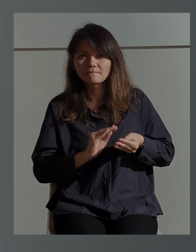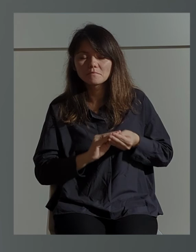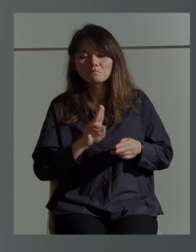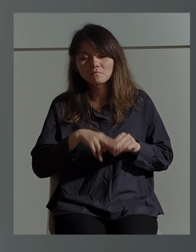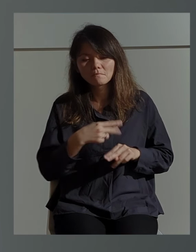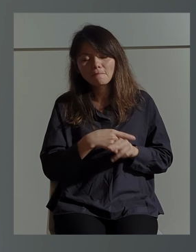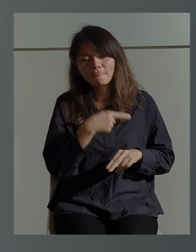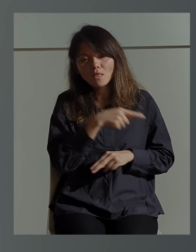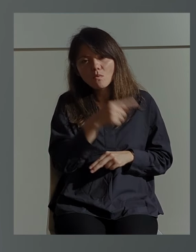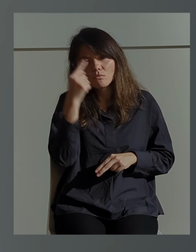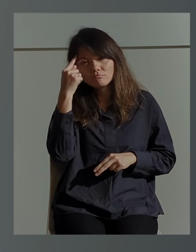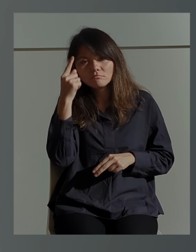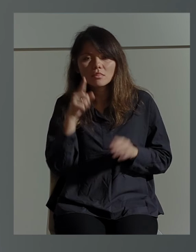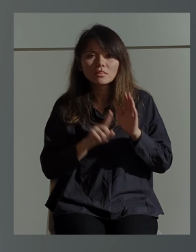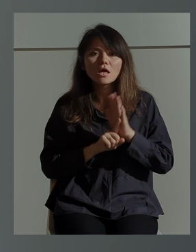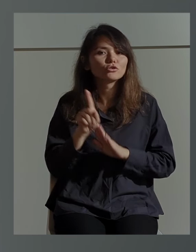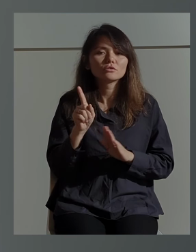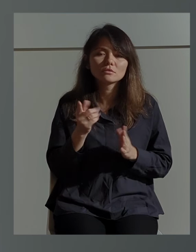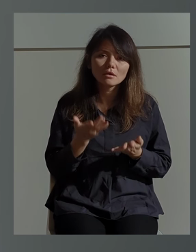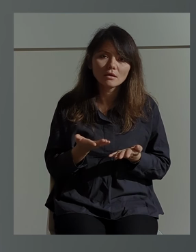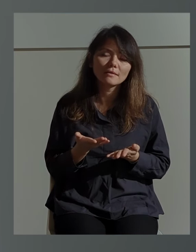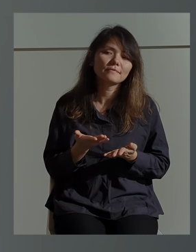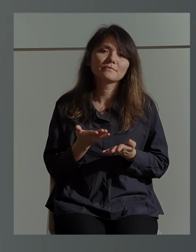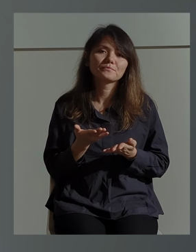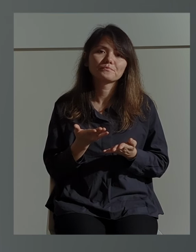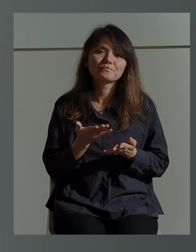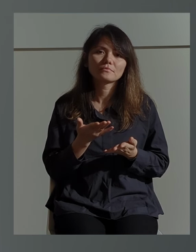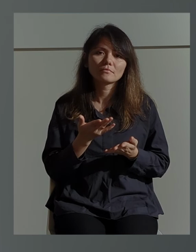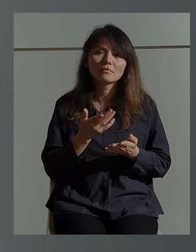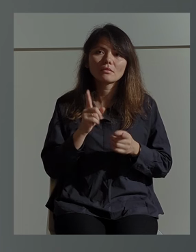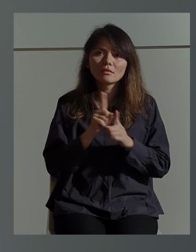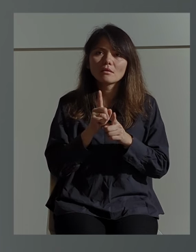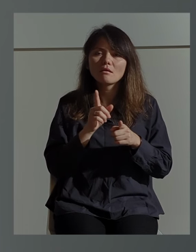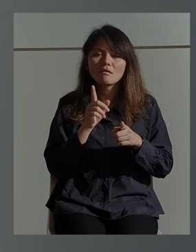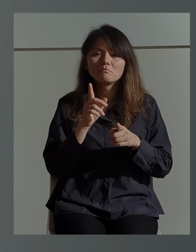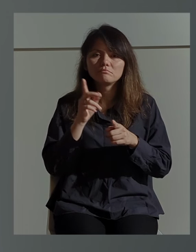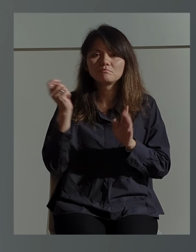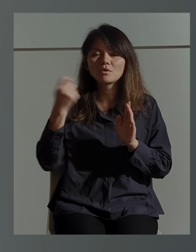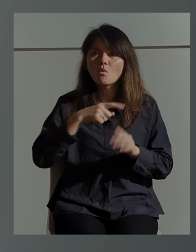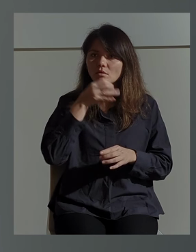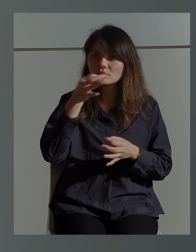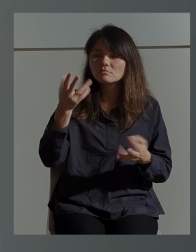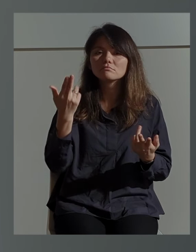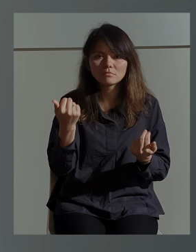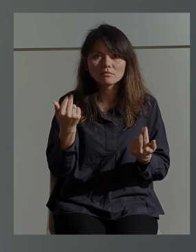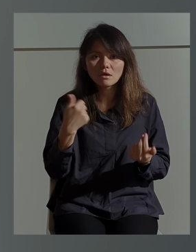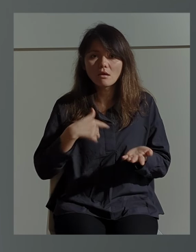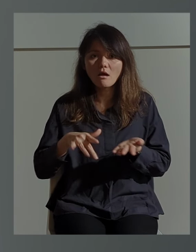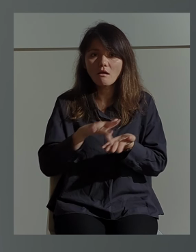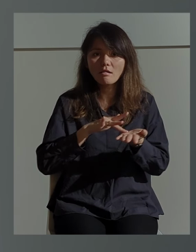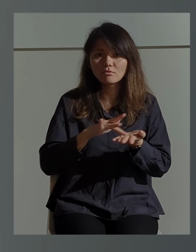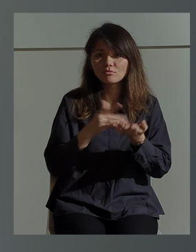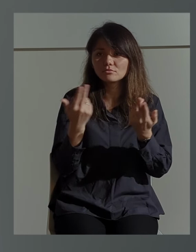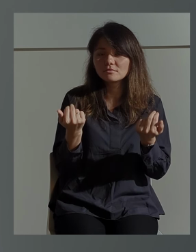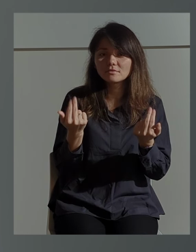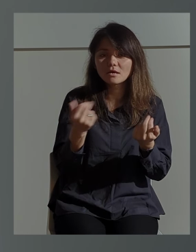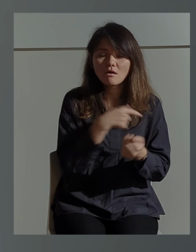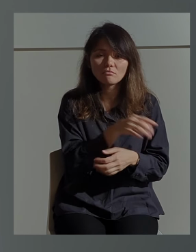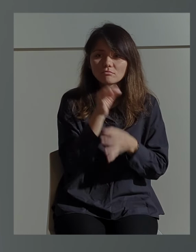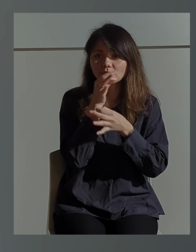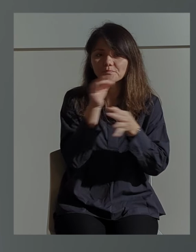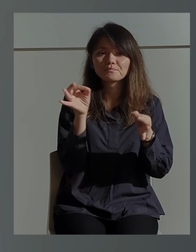поэтому он начинает действо он начинает говорить что он действительно Колдун более того